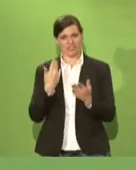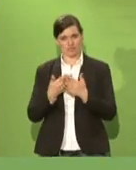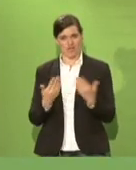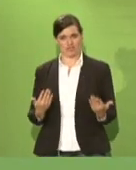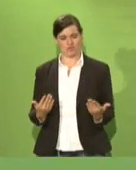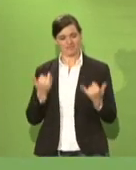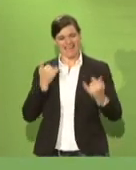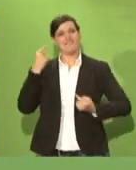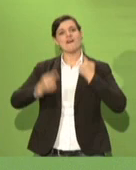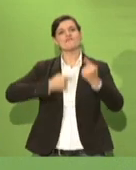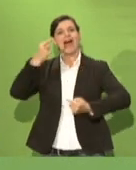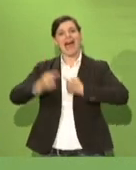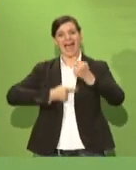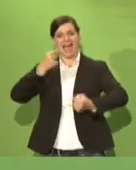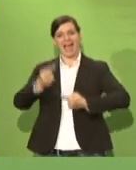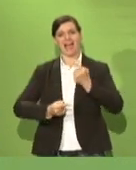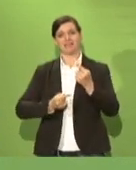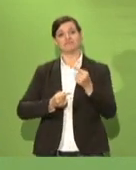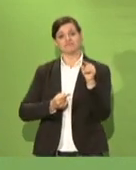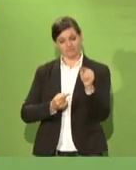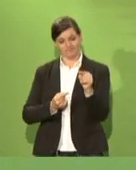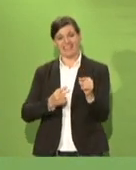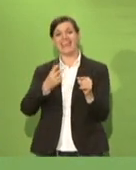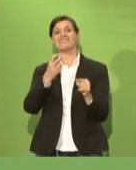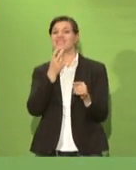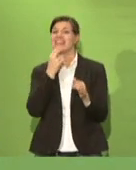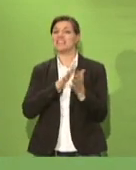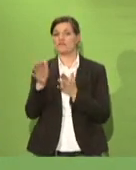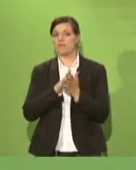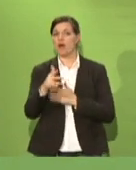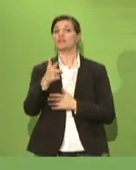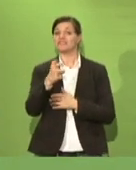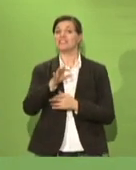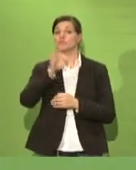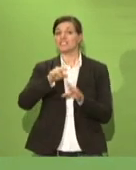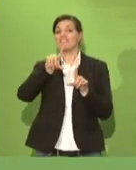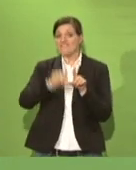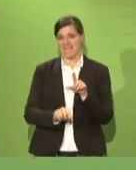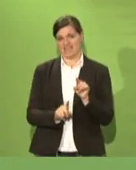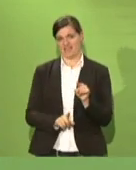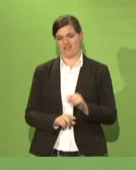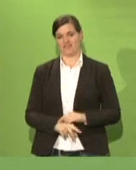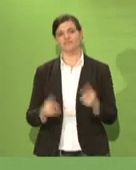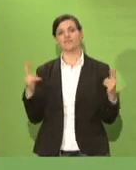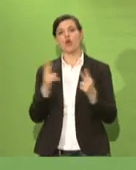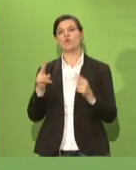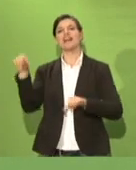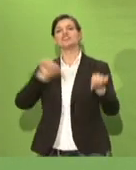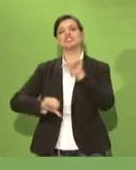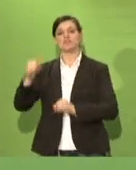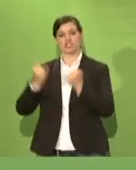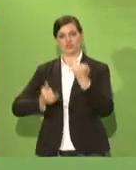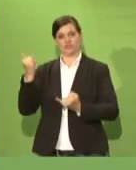Verfahren entwickelt worden, wo gut 20% weniger Energie eingesetzt werden muss. Oder die chemische Industrie, die